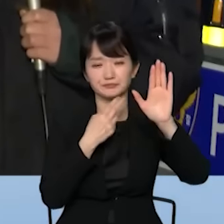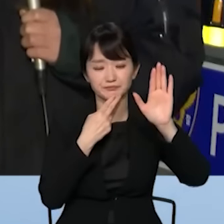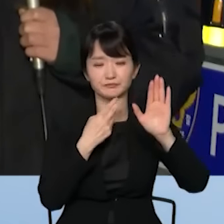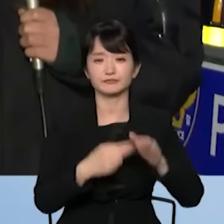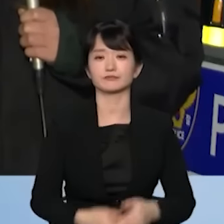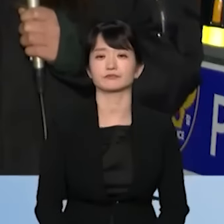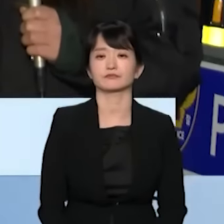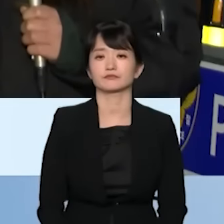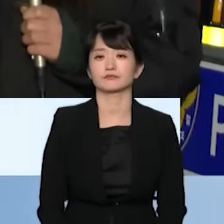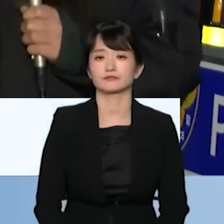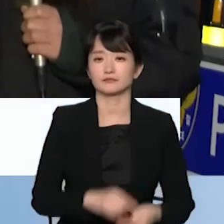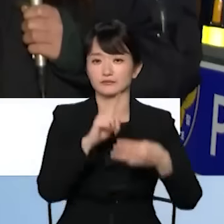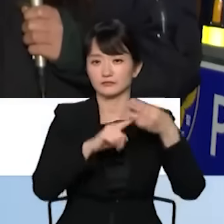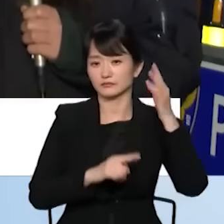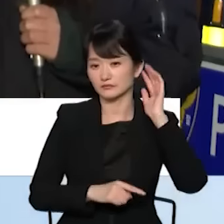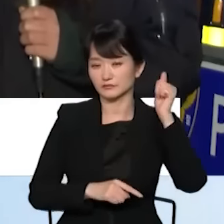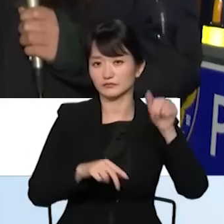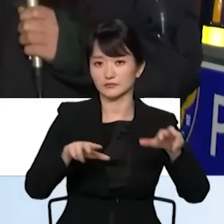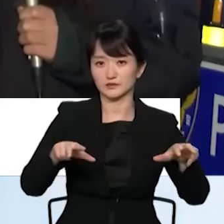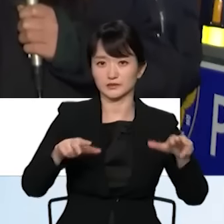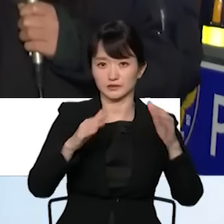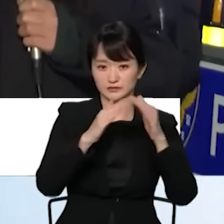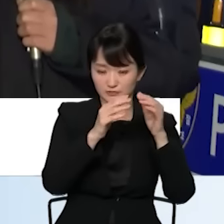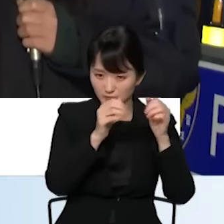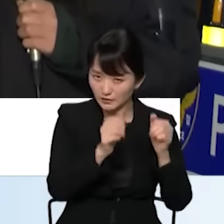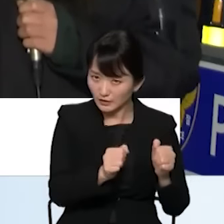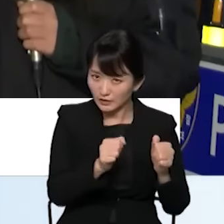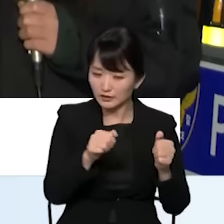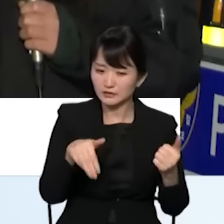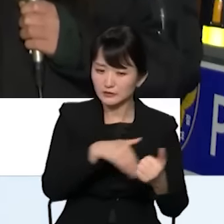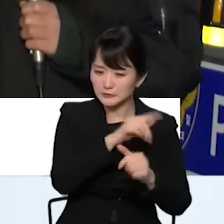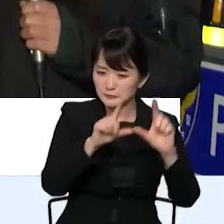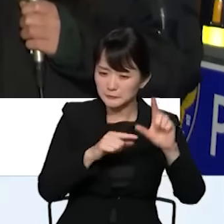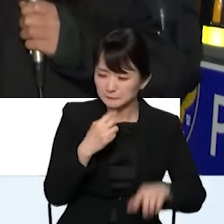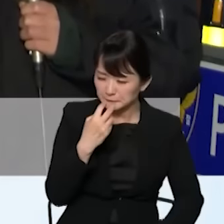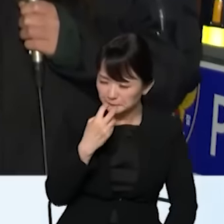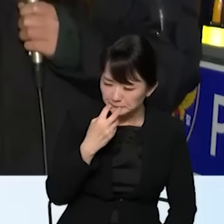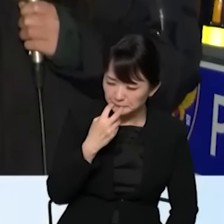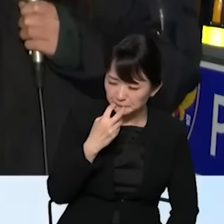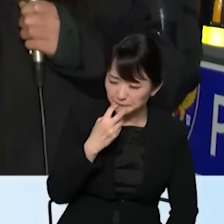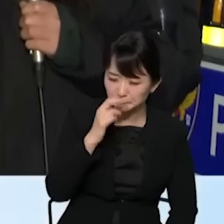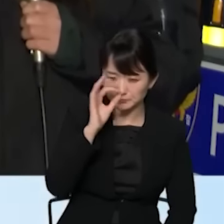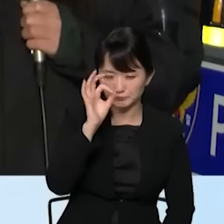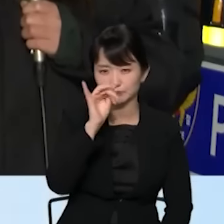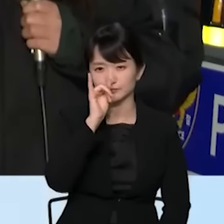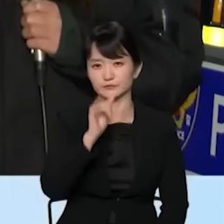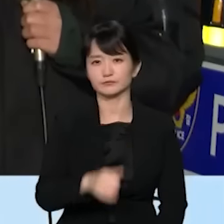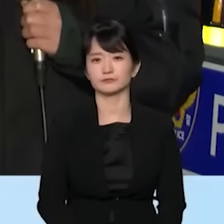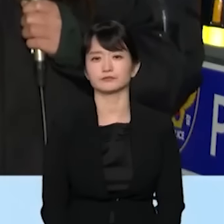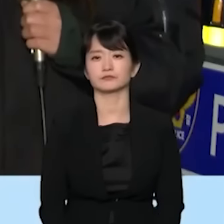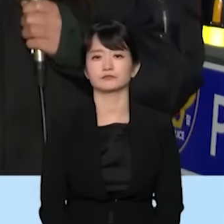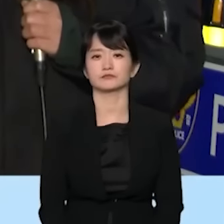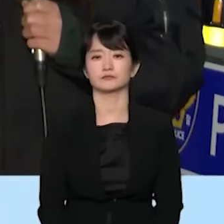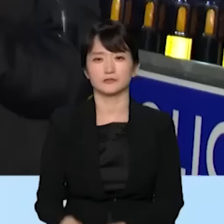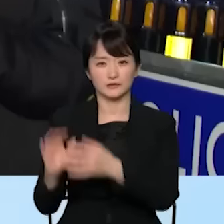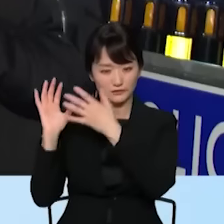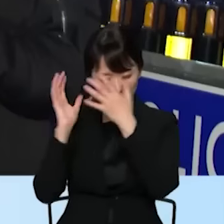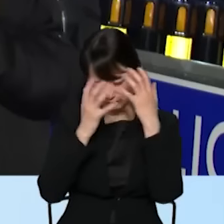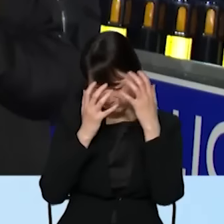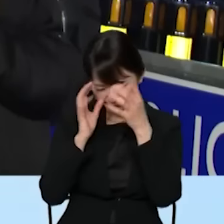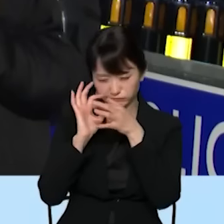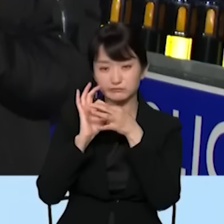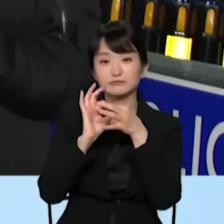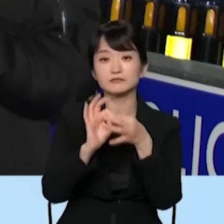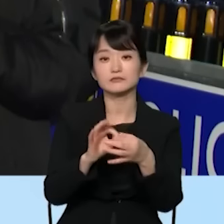않습니다. 윤 대통령도 현재 관저에 머물면서 상황을 예의주시하고 있는 것으로 전해졌습니다. 네, 혼란은 계속 이어지고